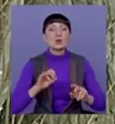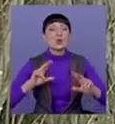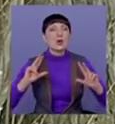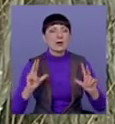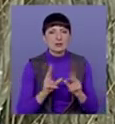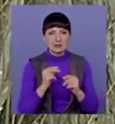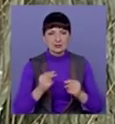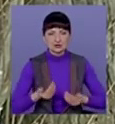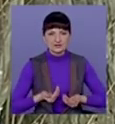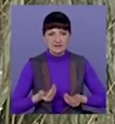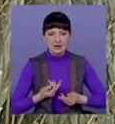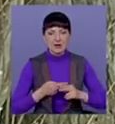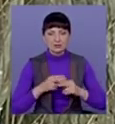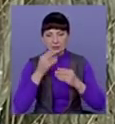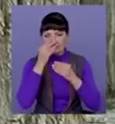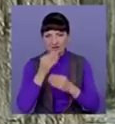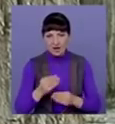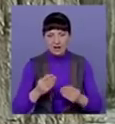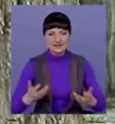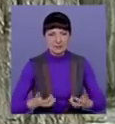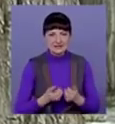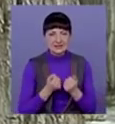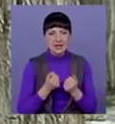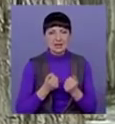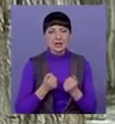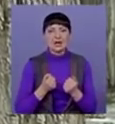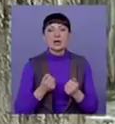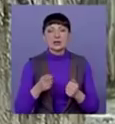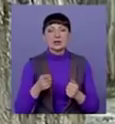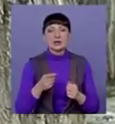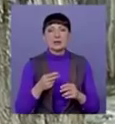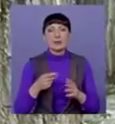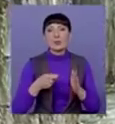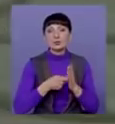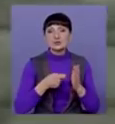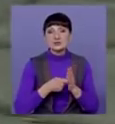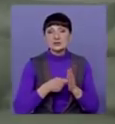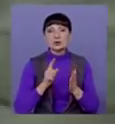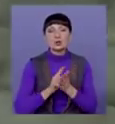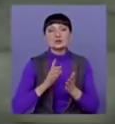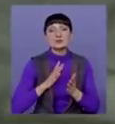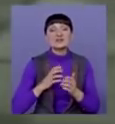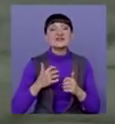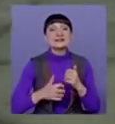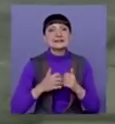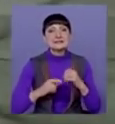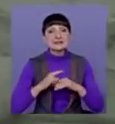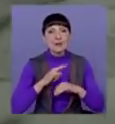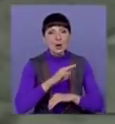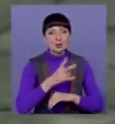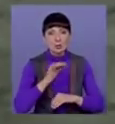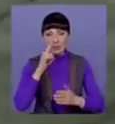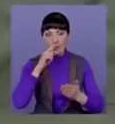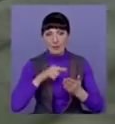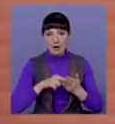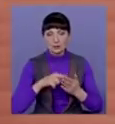стечений обстоятельств, которые повлияли на их спасение. Еркин Утепов по посадочному билету должен был сидеть в середине самолета, но так вышло, что